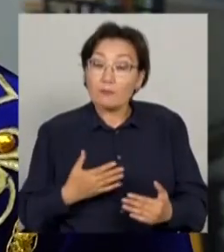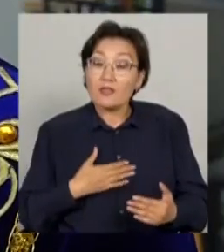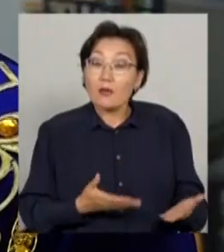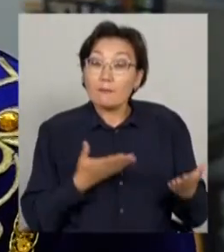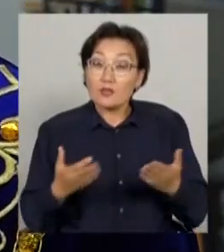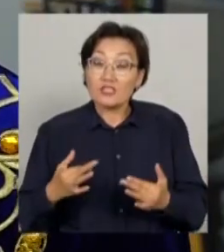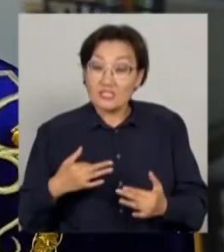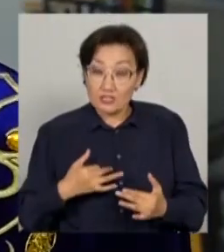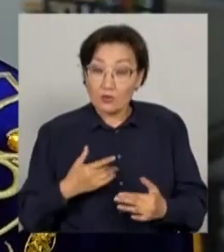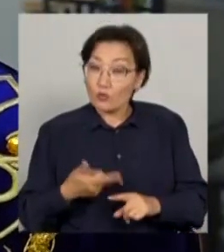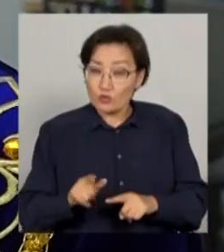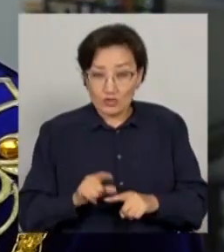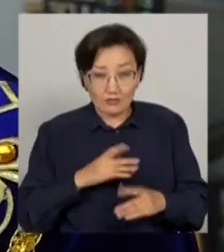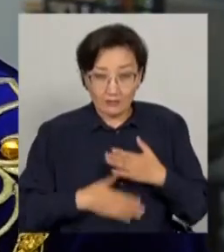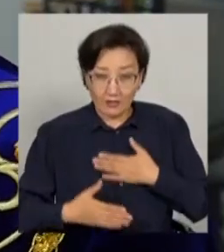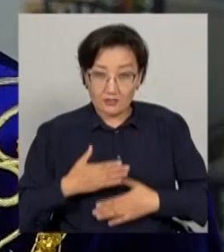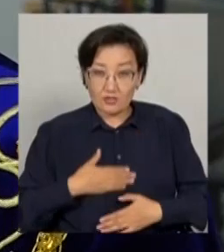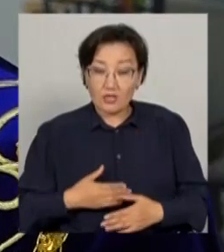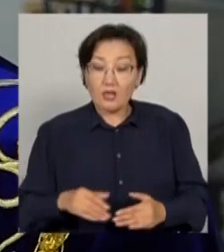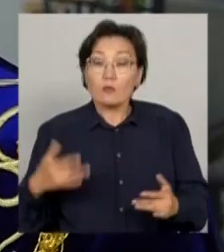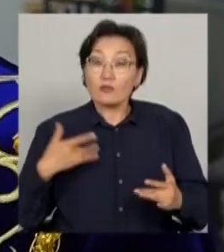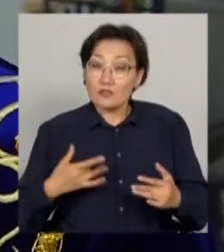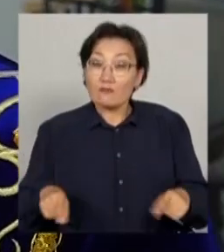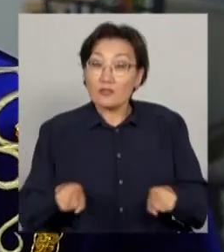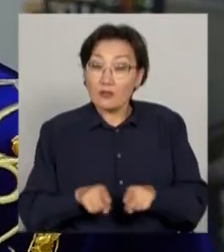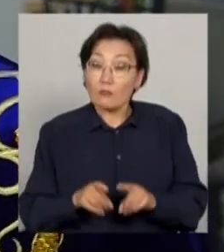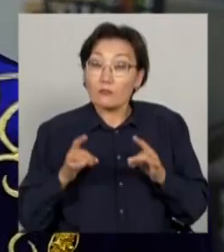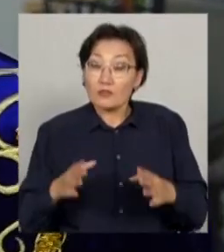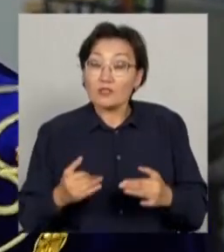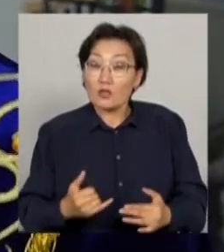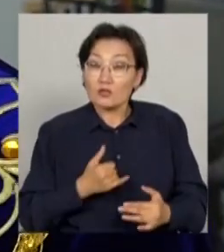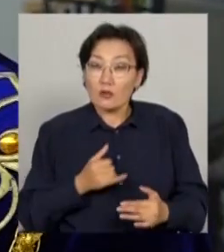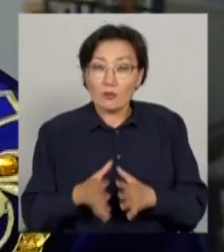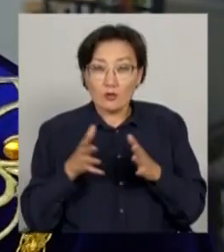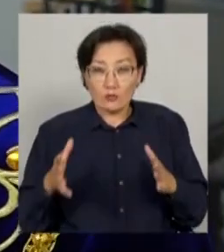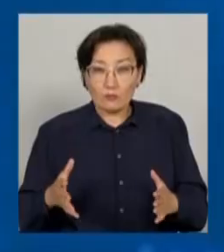я очень рад сыграть в этом празднике, и это для меня огромная